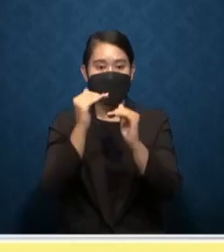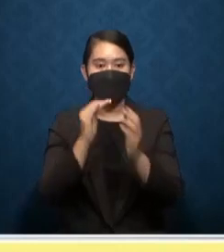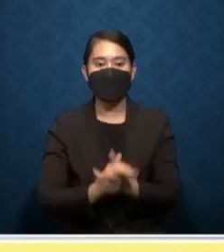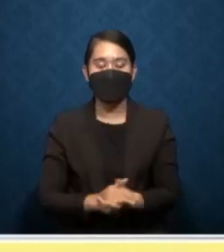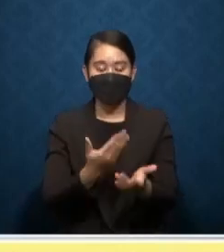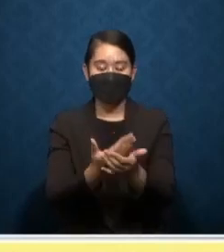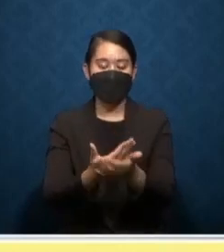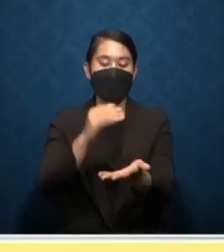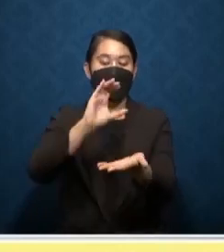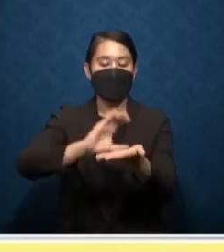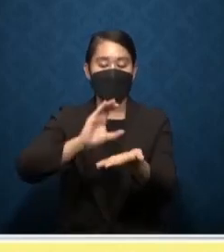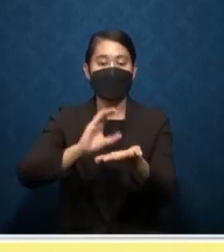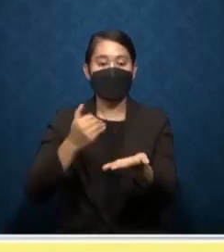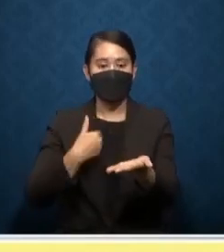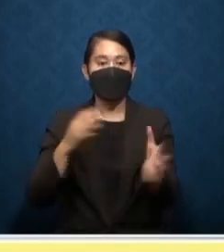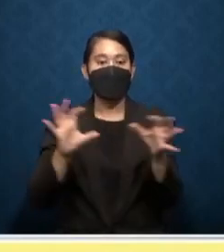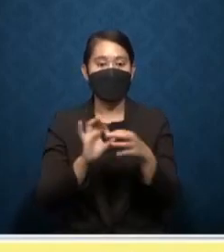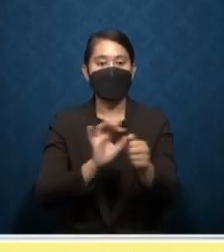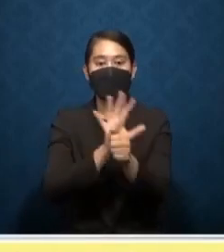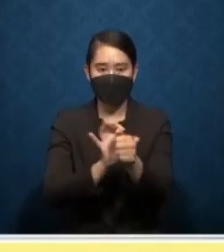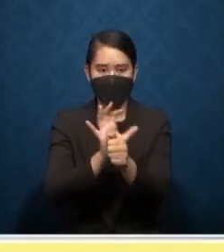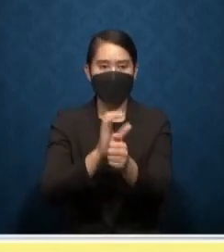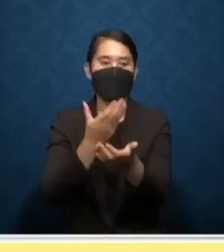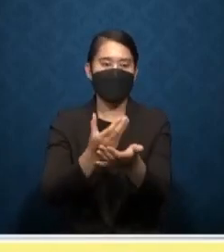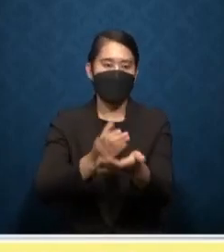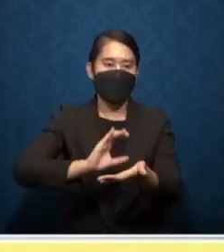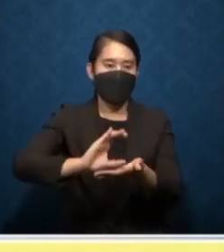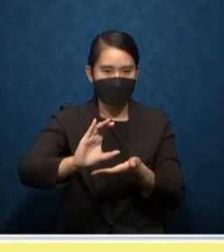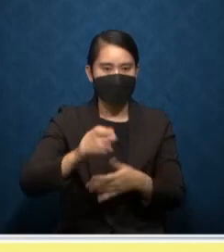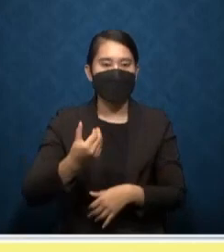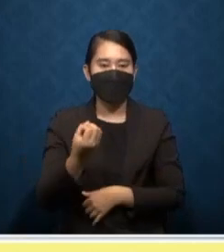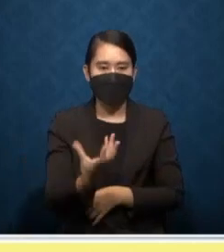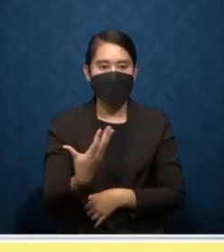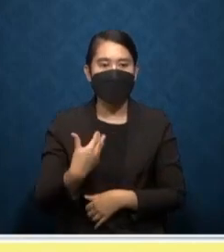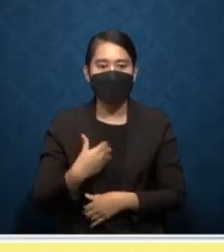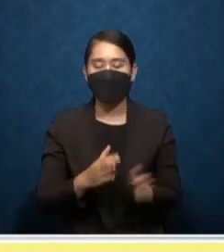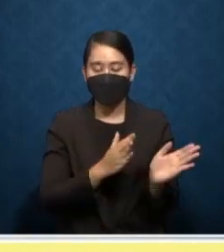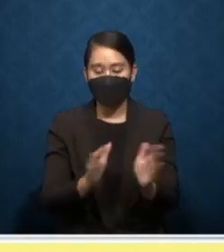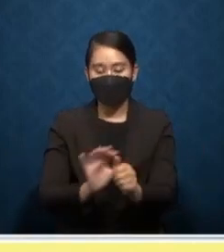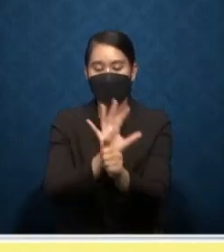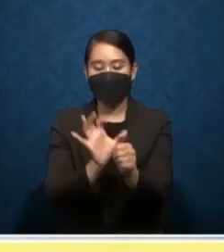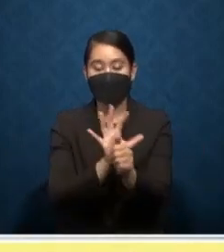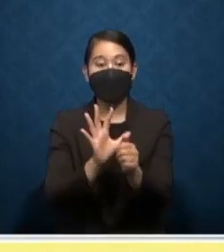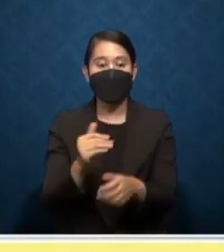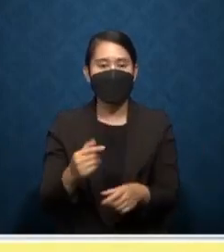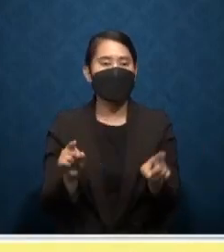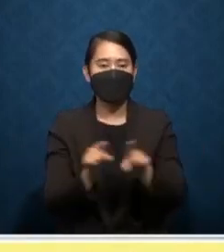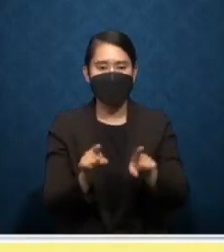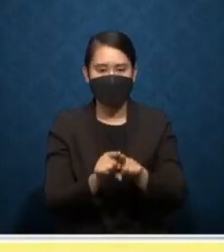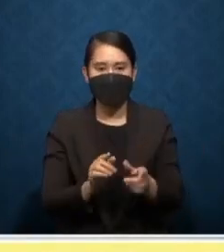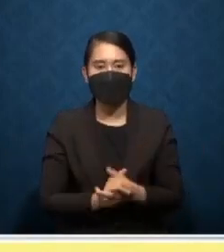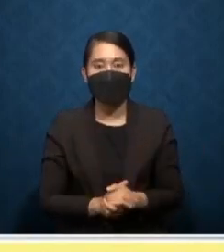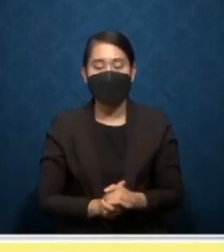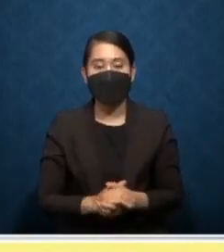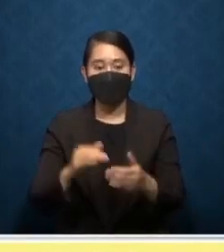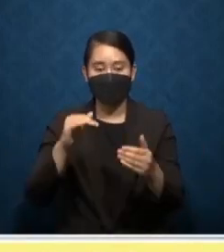้ว่ประมาณในเรื่องของโควิดไปเยอะนะครัเพราฉนั้นในเรื่องโวิดกเหมือนการที่ต้องเรีนว่าใ